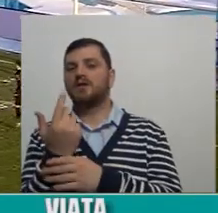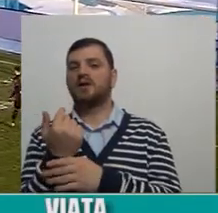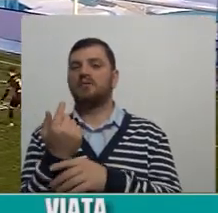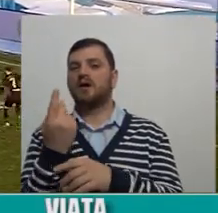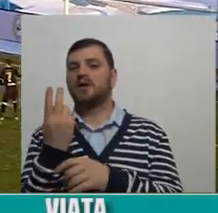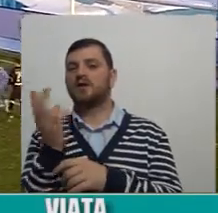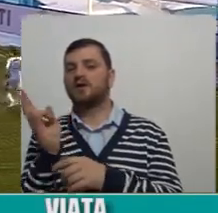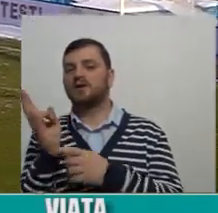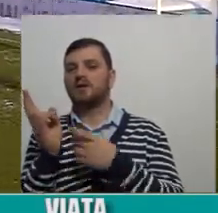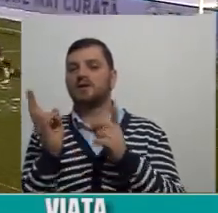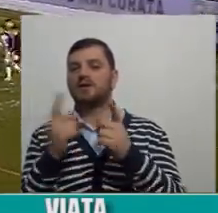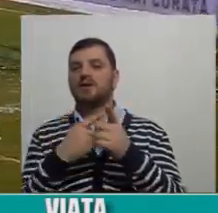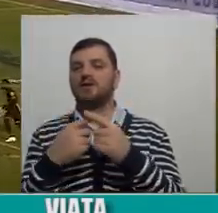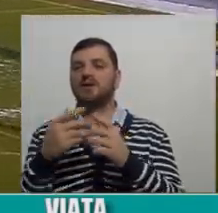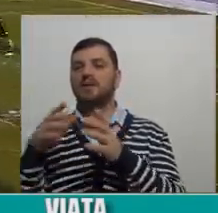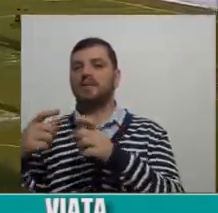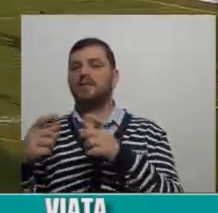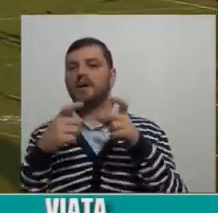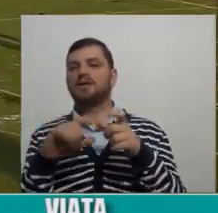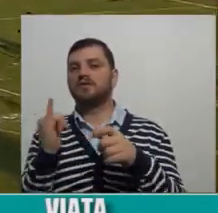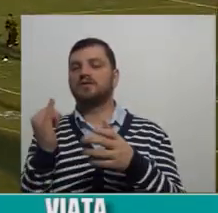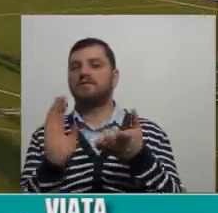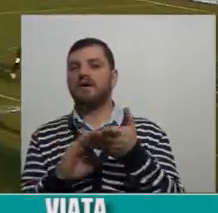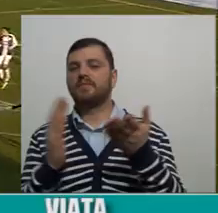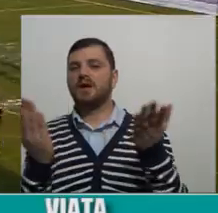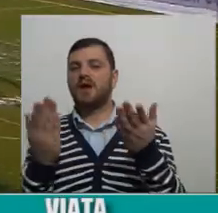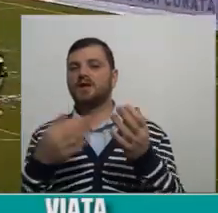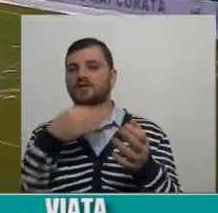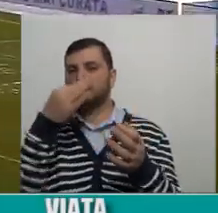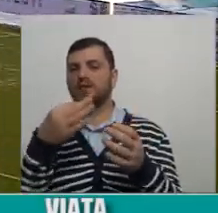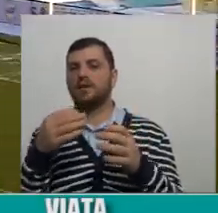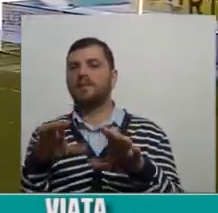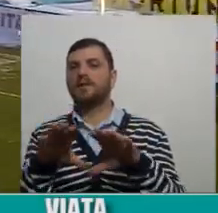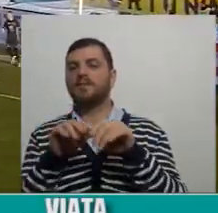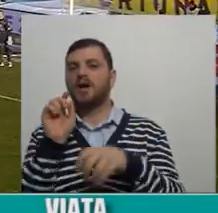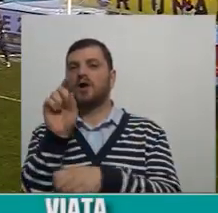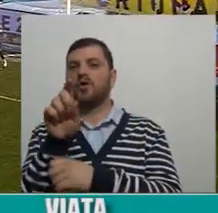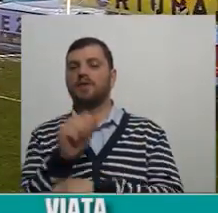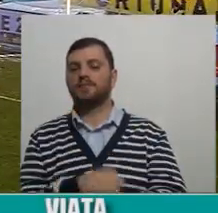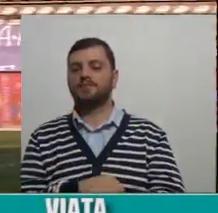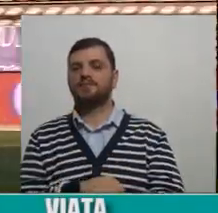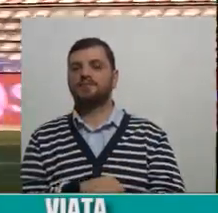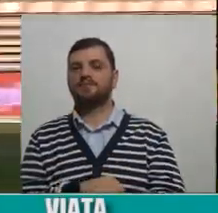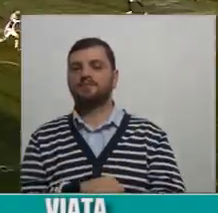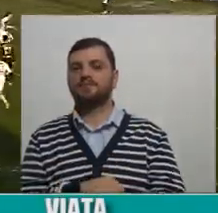apărut câteva inadvertențe între jucători și între compartimente, lucru care a dus la, și la primirea